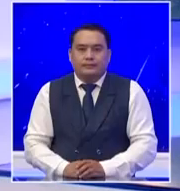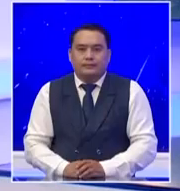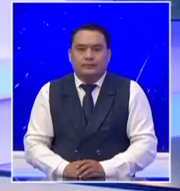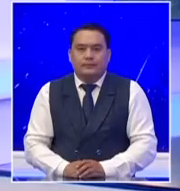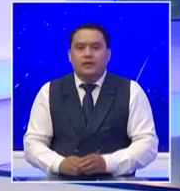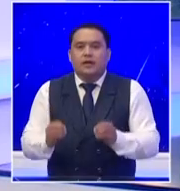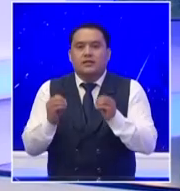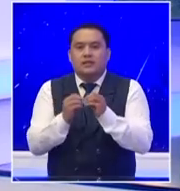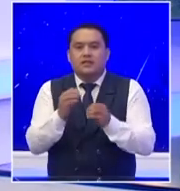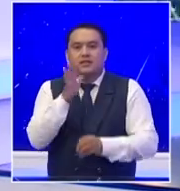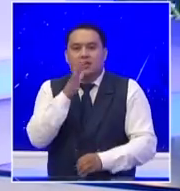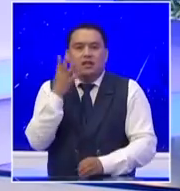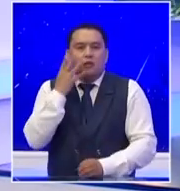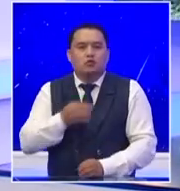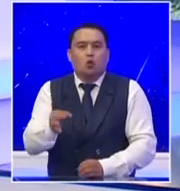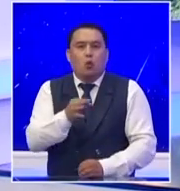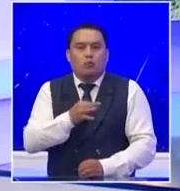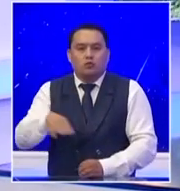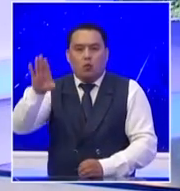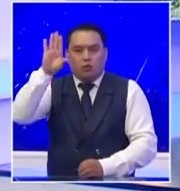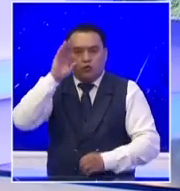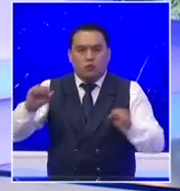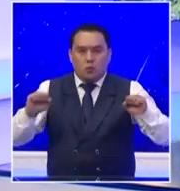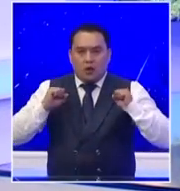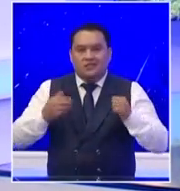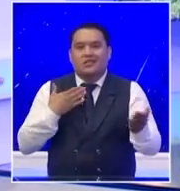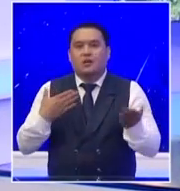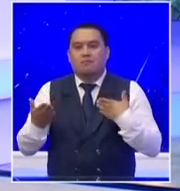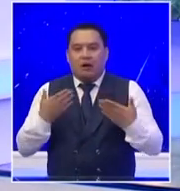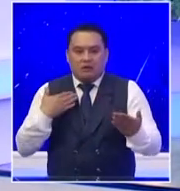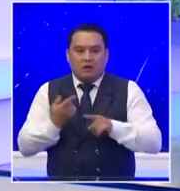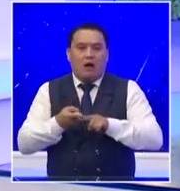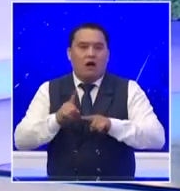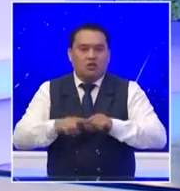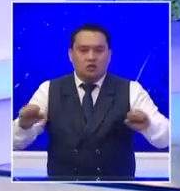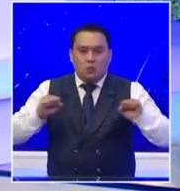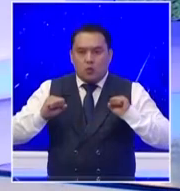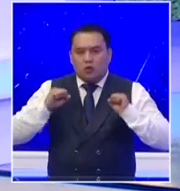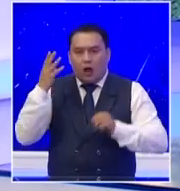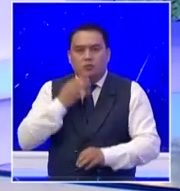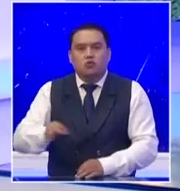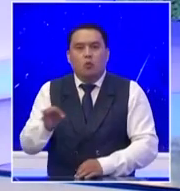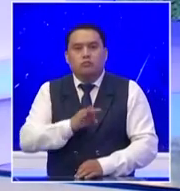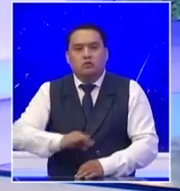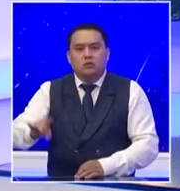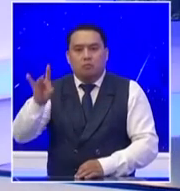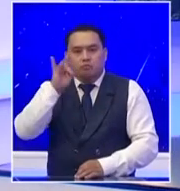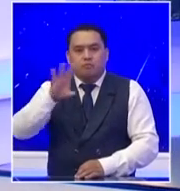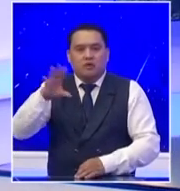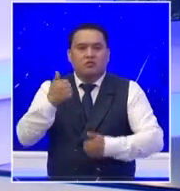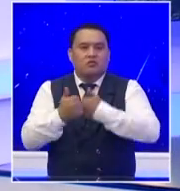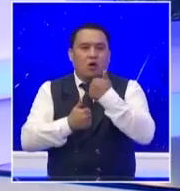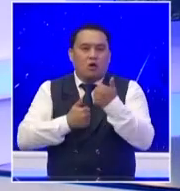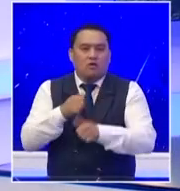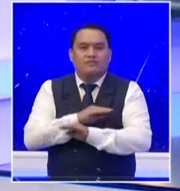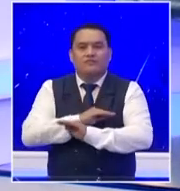Более 10 лет в Алматинской области культивируется мужская спортивная гимнастика. За это время спортсмены ЖТСУ не раз становились призерами соревнований